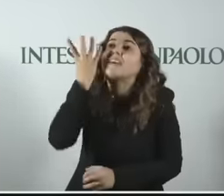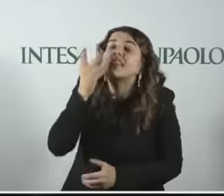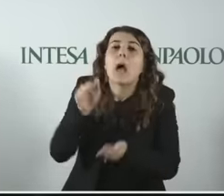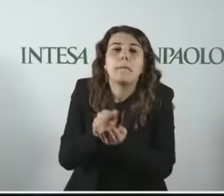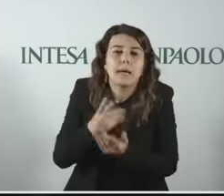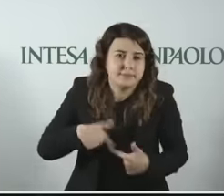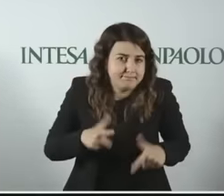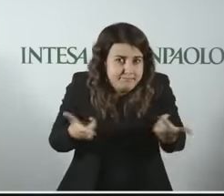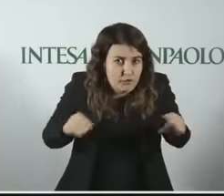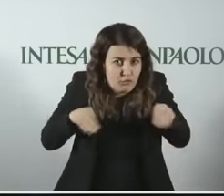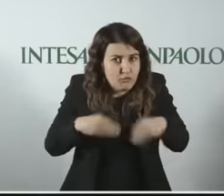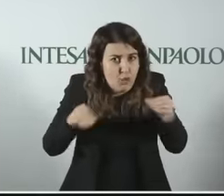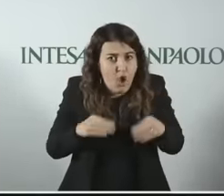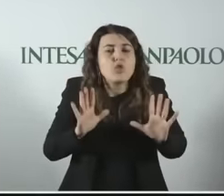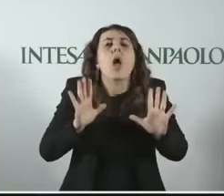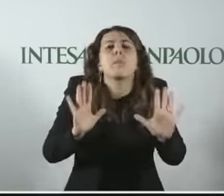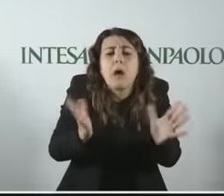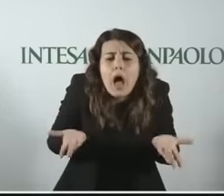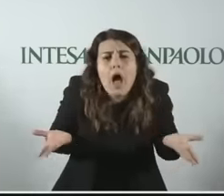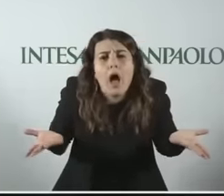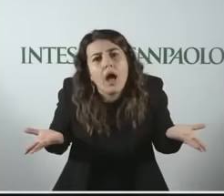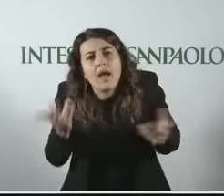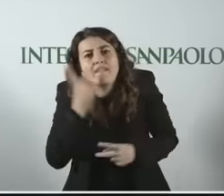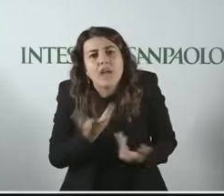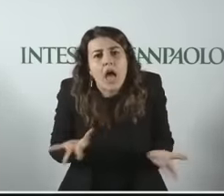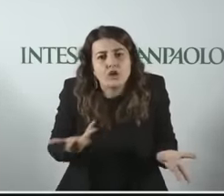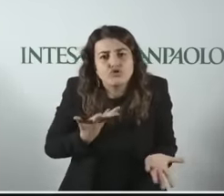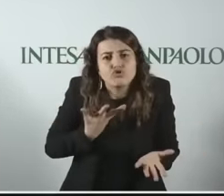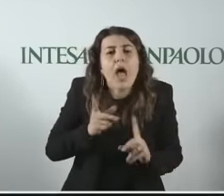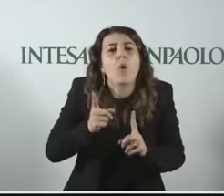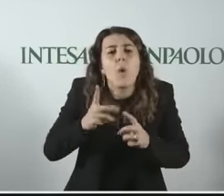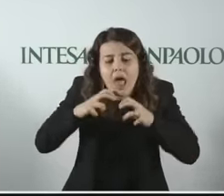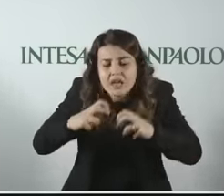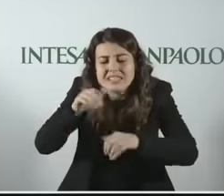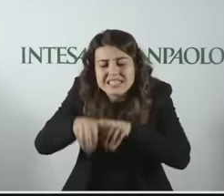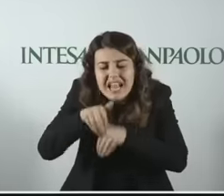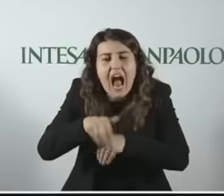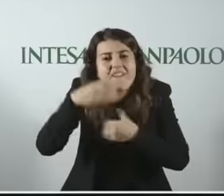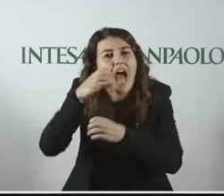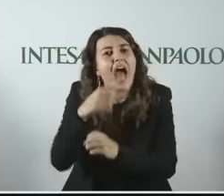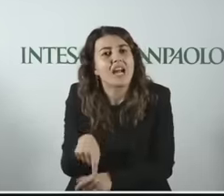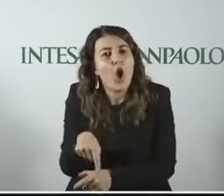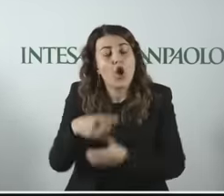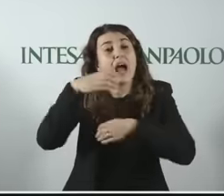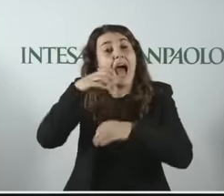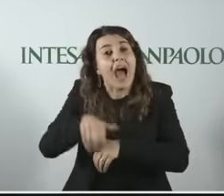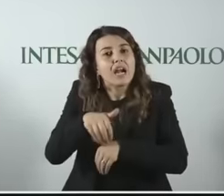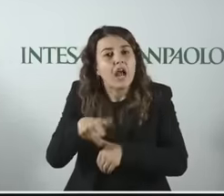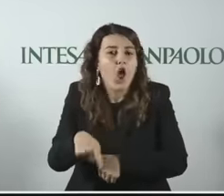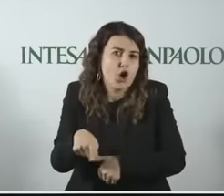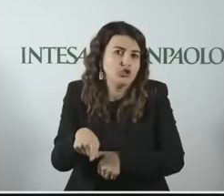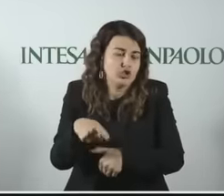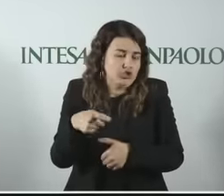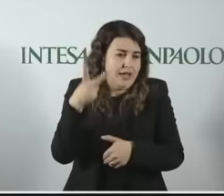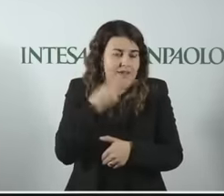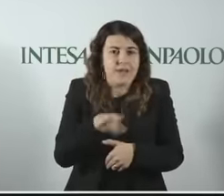pane però abbiamo risultati come dire Degli Scavi Archeologici e l'archeologia ha questa caratteristica anche